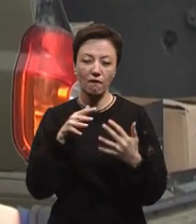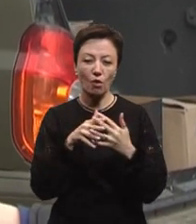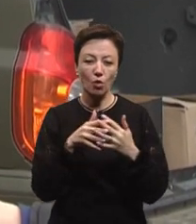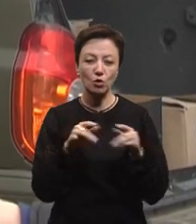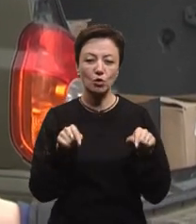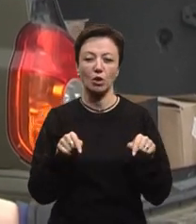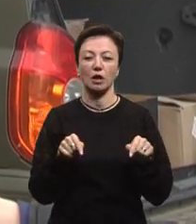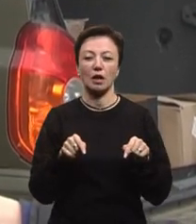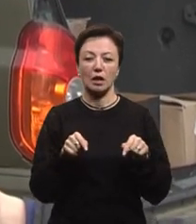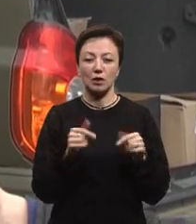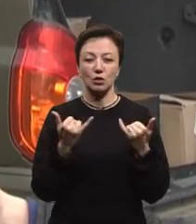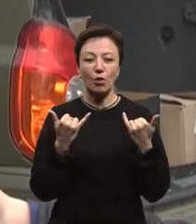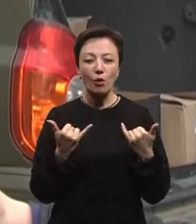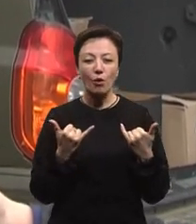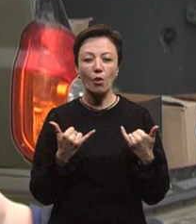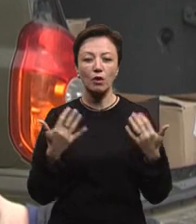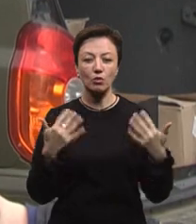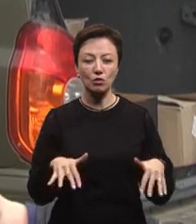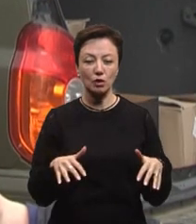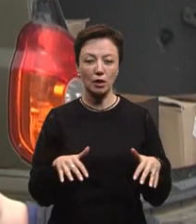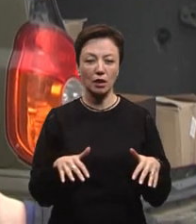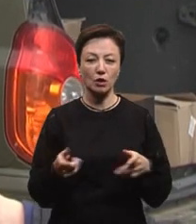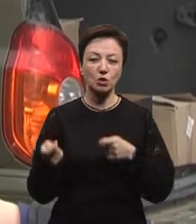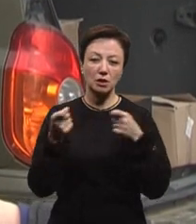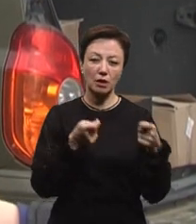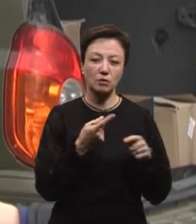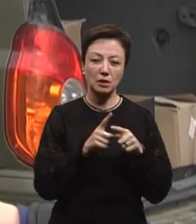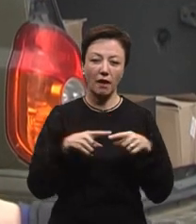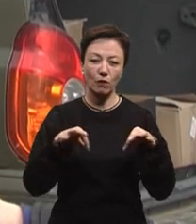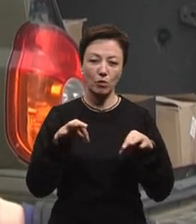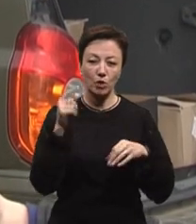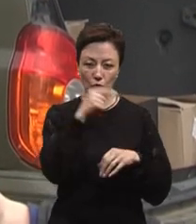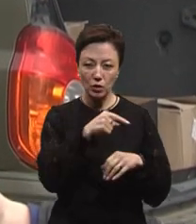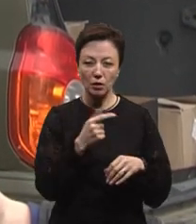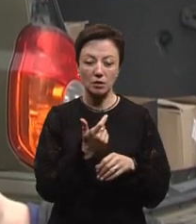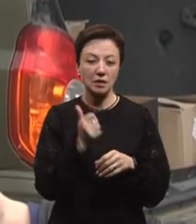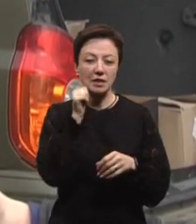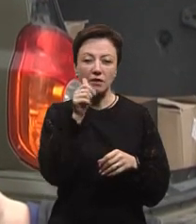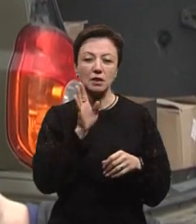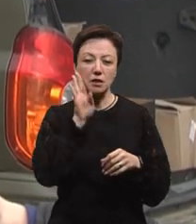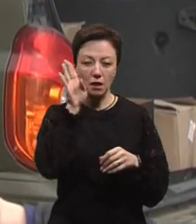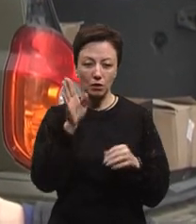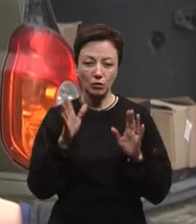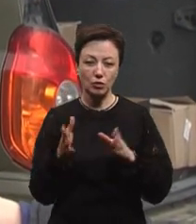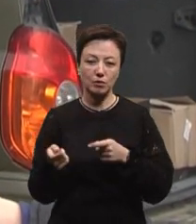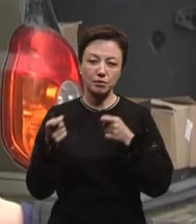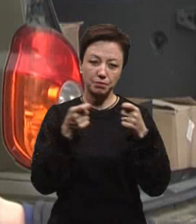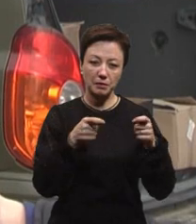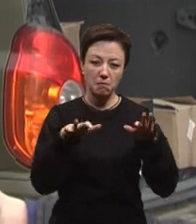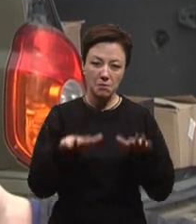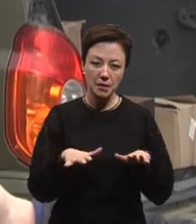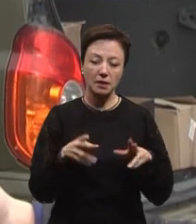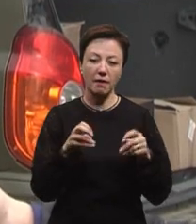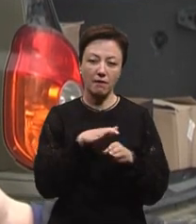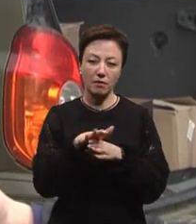і буквально Сьогодні ми вже доставимо цей автомобіль до них я Думаю максимум завтра зранку він вже буде на тому місці